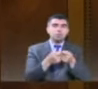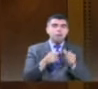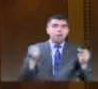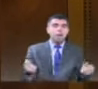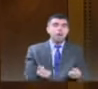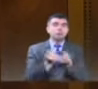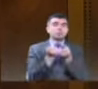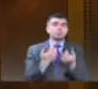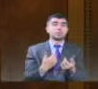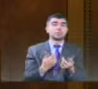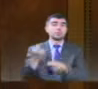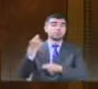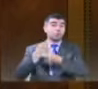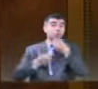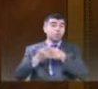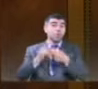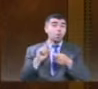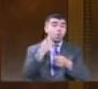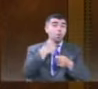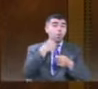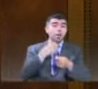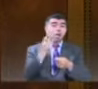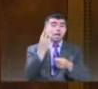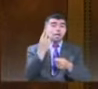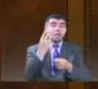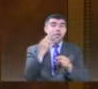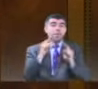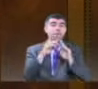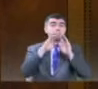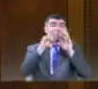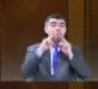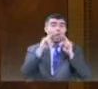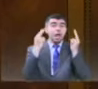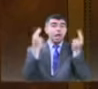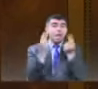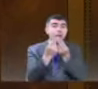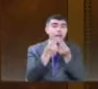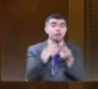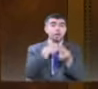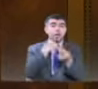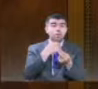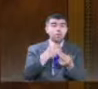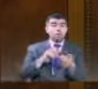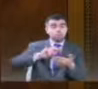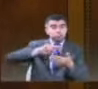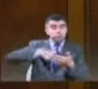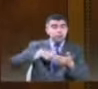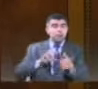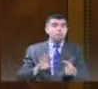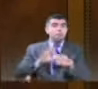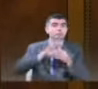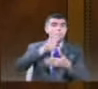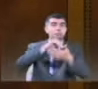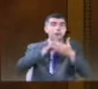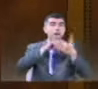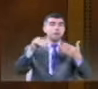الاقتصادية. ويعد المغرب ثالث دولة في العالم كما تفضلتم سيد رئيس الحكومة بعد البيرو وكازاخستان توقع على هذا البرنامج،